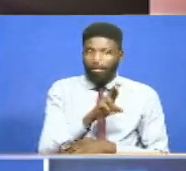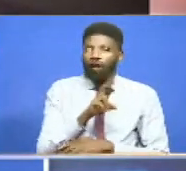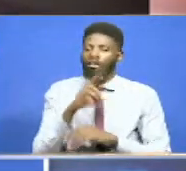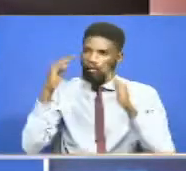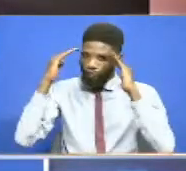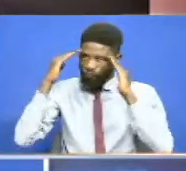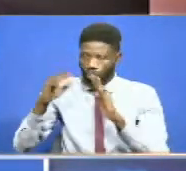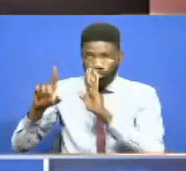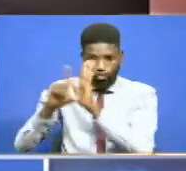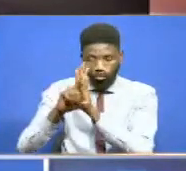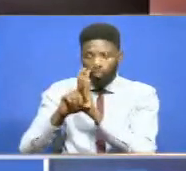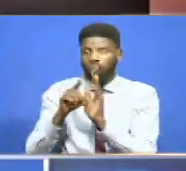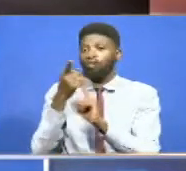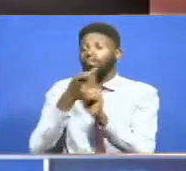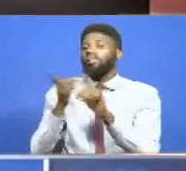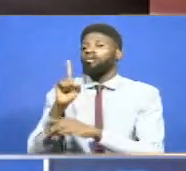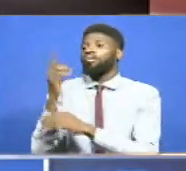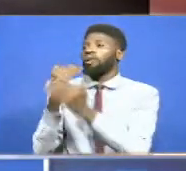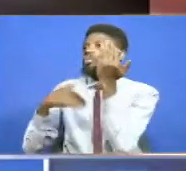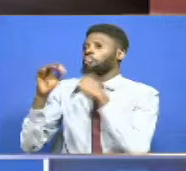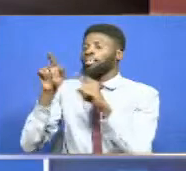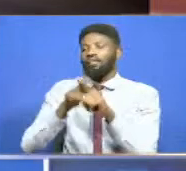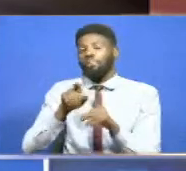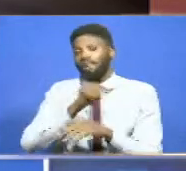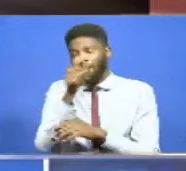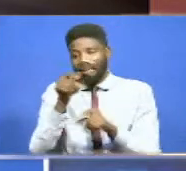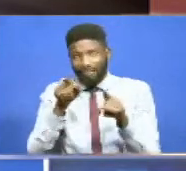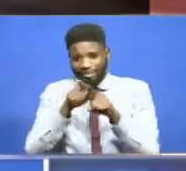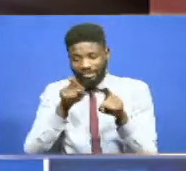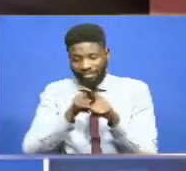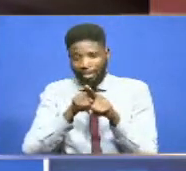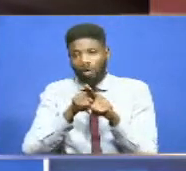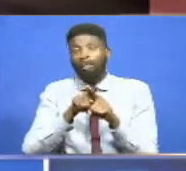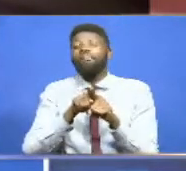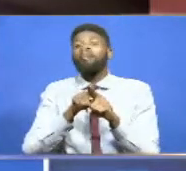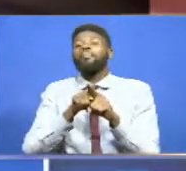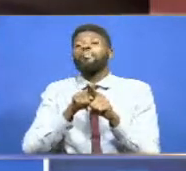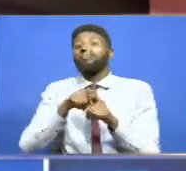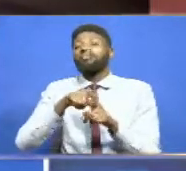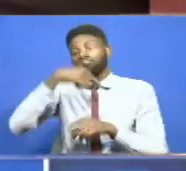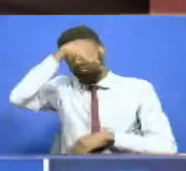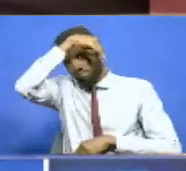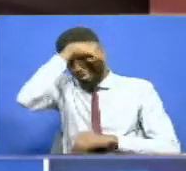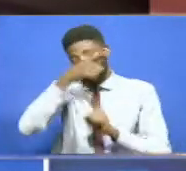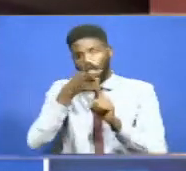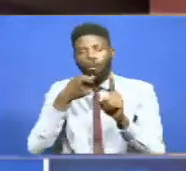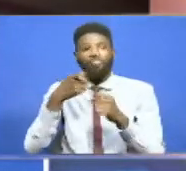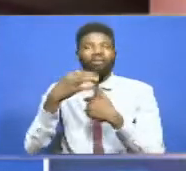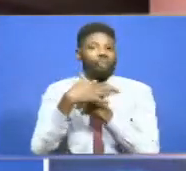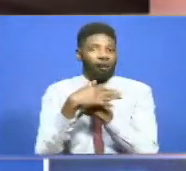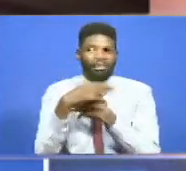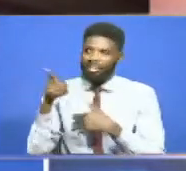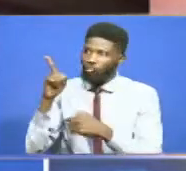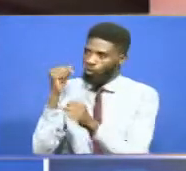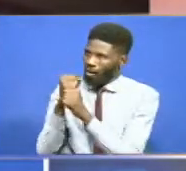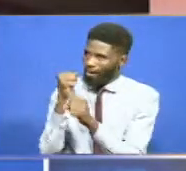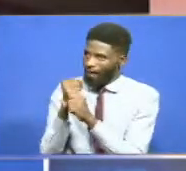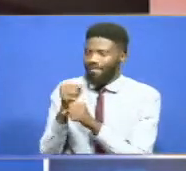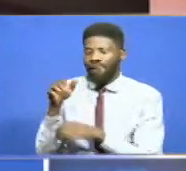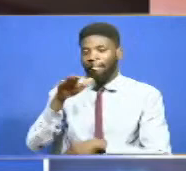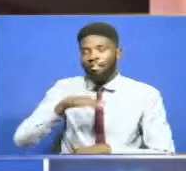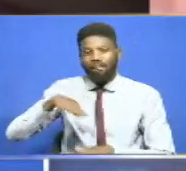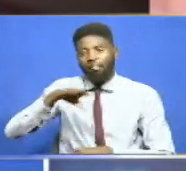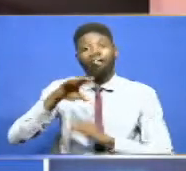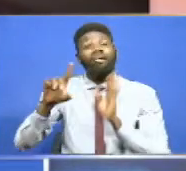chuo kikuu cha Nairobi na shahada nyingine ya uzamifu kutoka Ujerumani. Amekuwa kihudumu kwenye taaluma ya wanasheria kwa